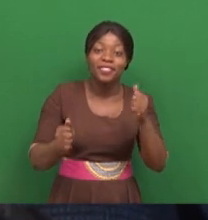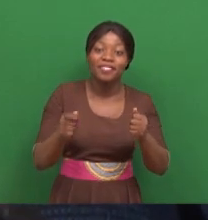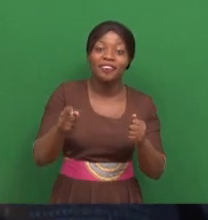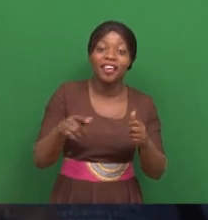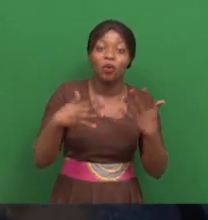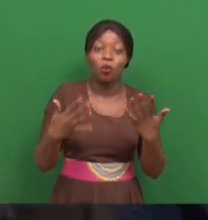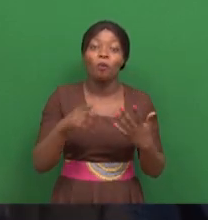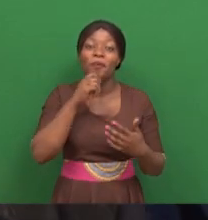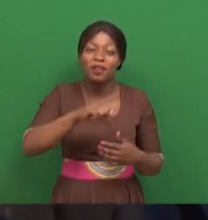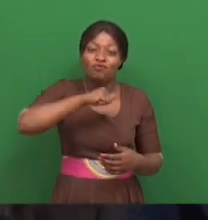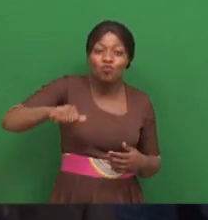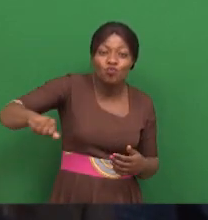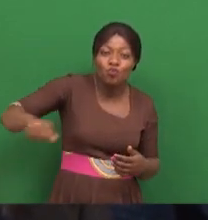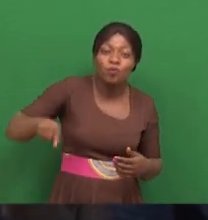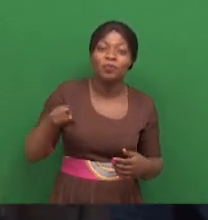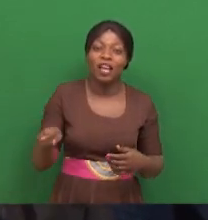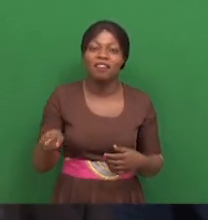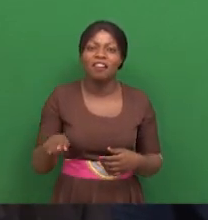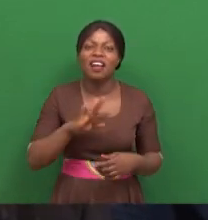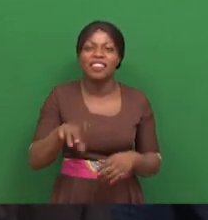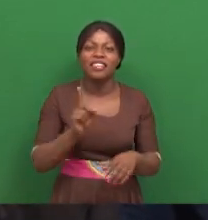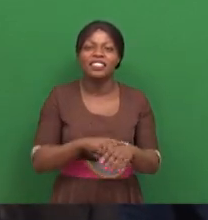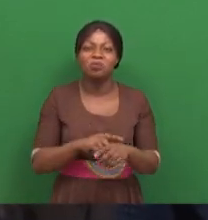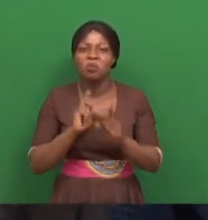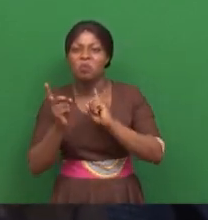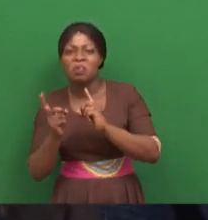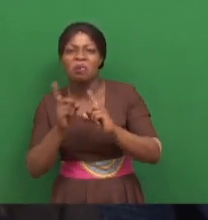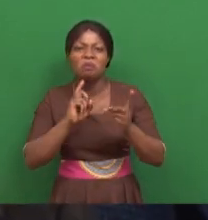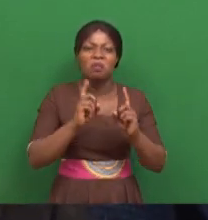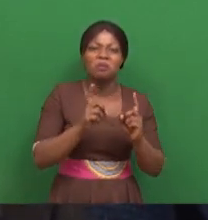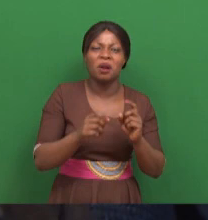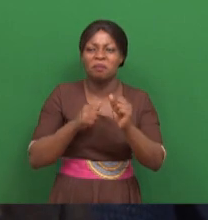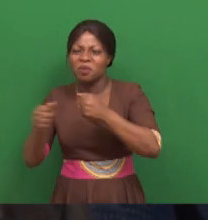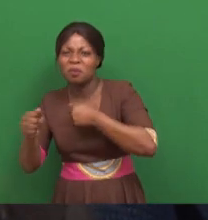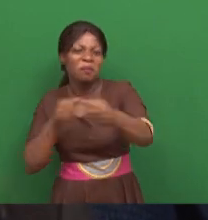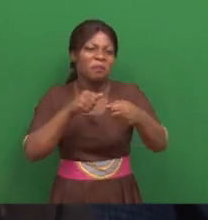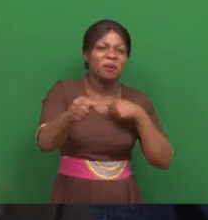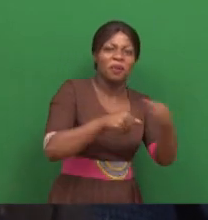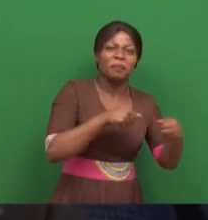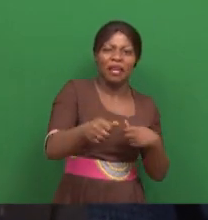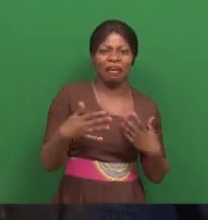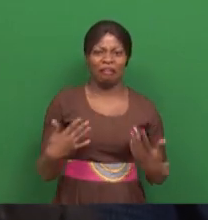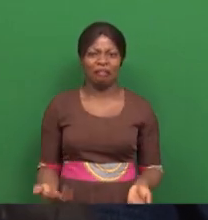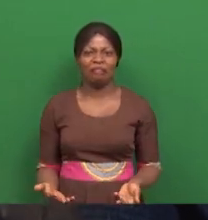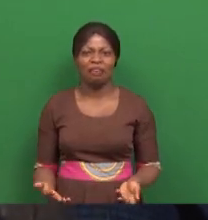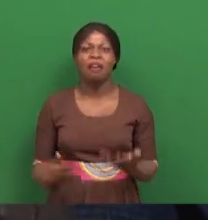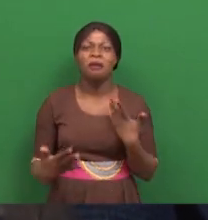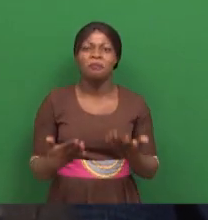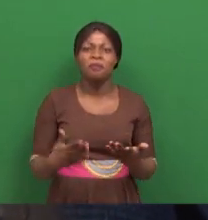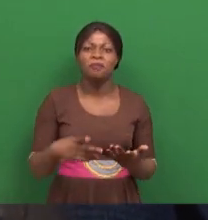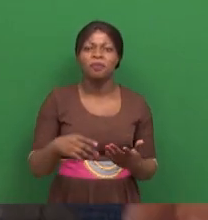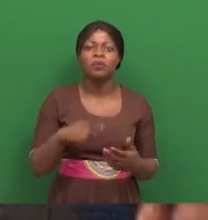nemakondakta vanhu vanofamba vachirovana munhingirikini mota ichifamba ende ukada kutarisisa